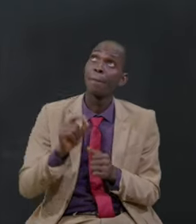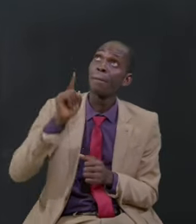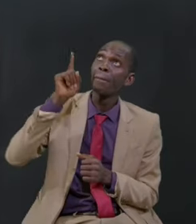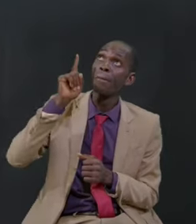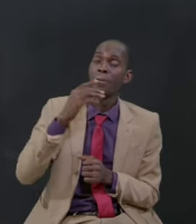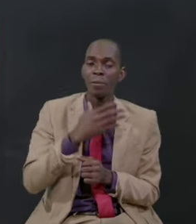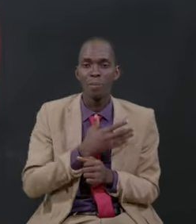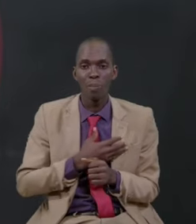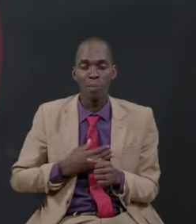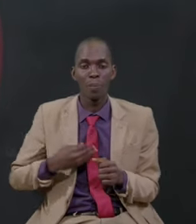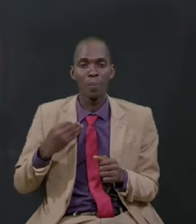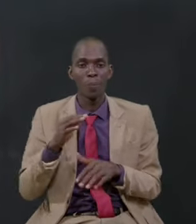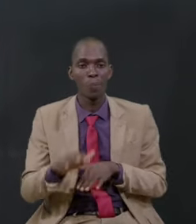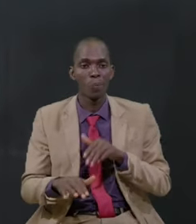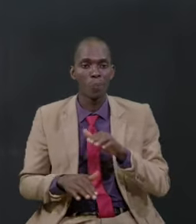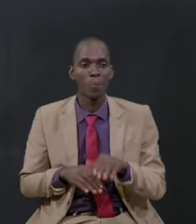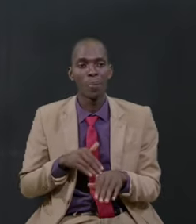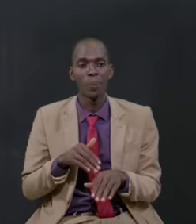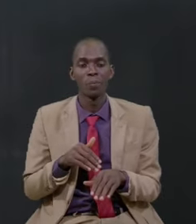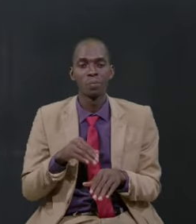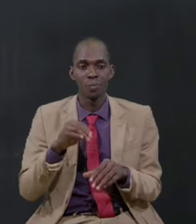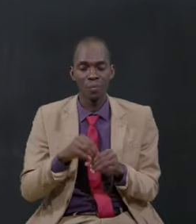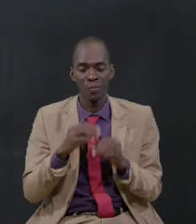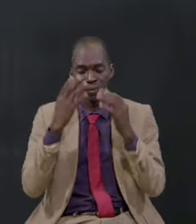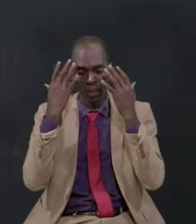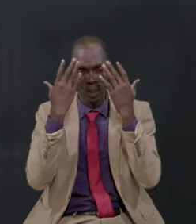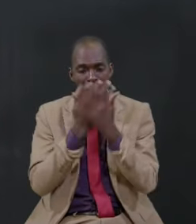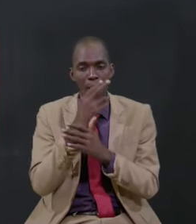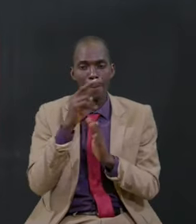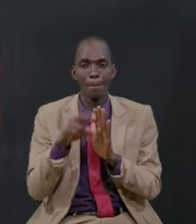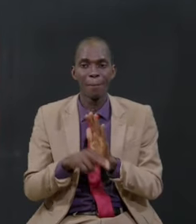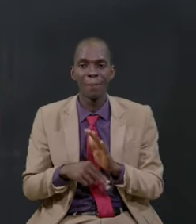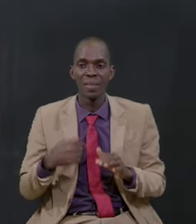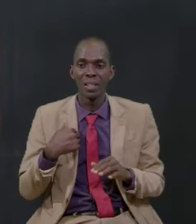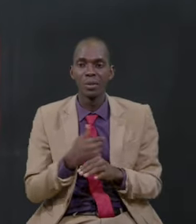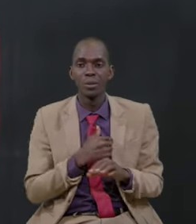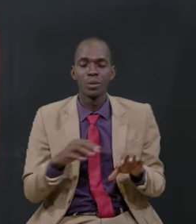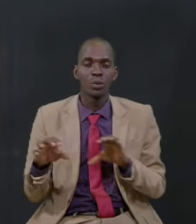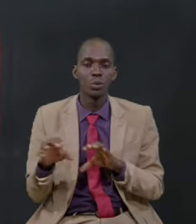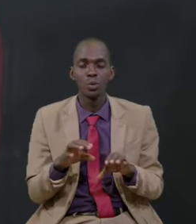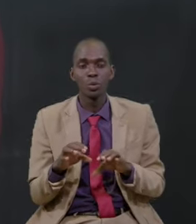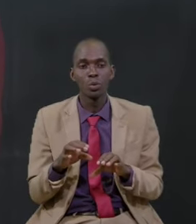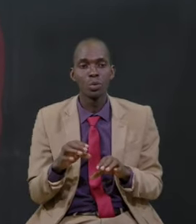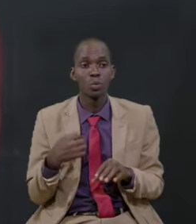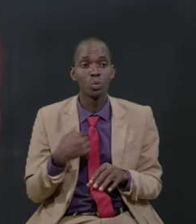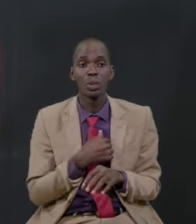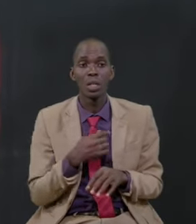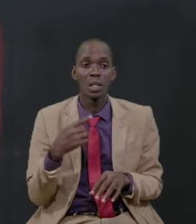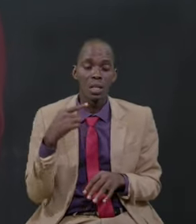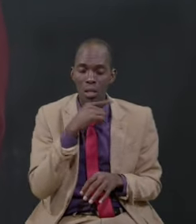et que nous marchions dans les ténèbres, nous ne pratiquons pas la